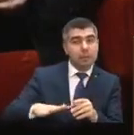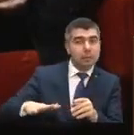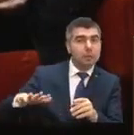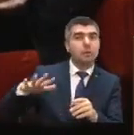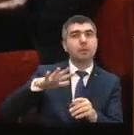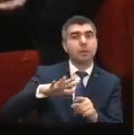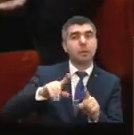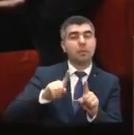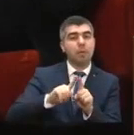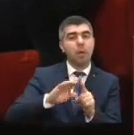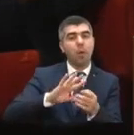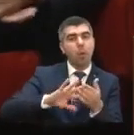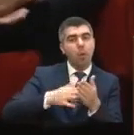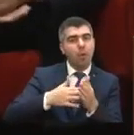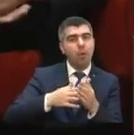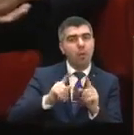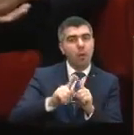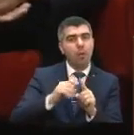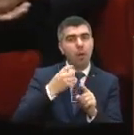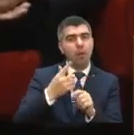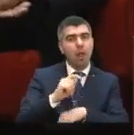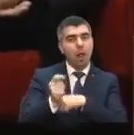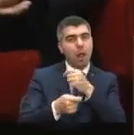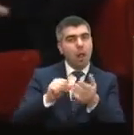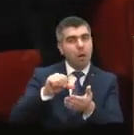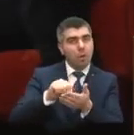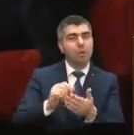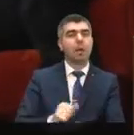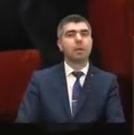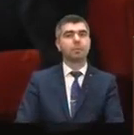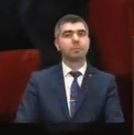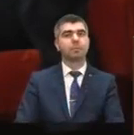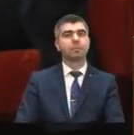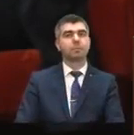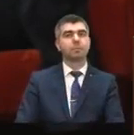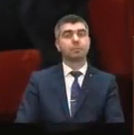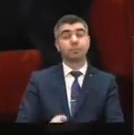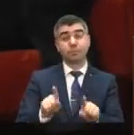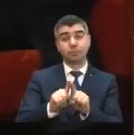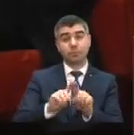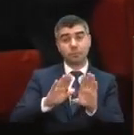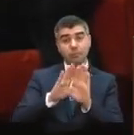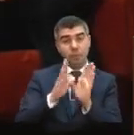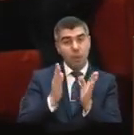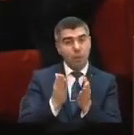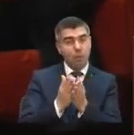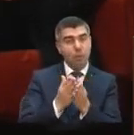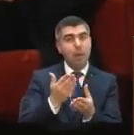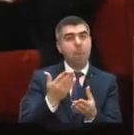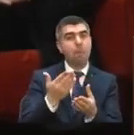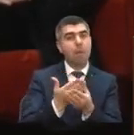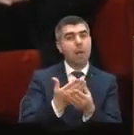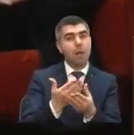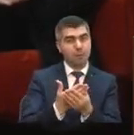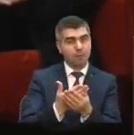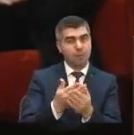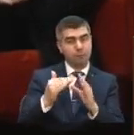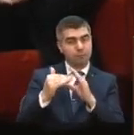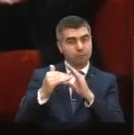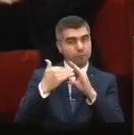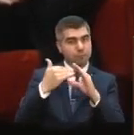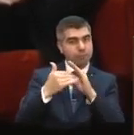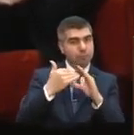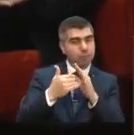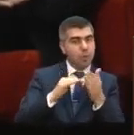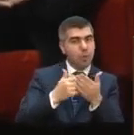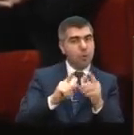بالتصميم ديال النقل في العالم المزدوج. كل ما تاح أن الملفات تجينا من اللجان الإقليمية، نحن على الصعيد